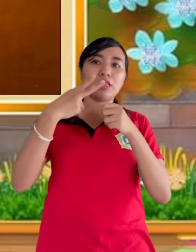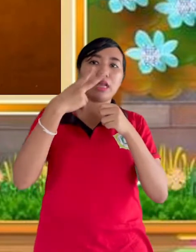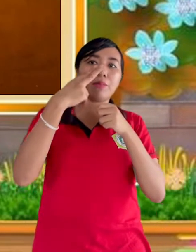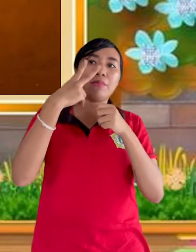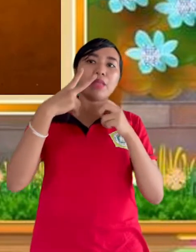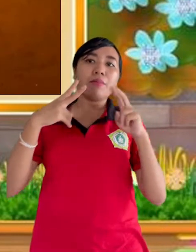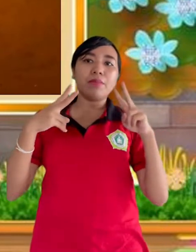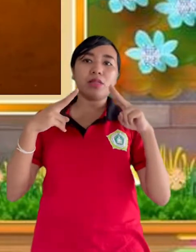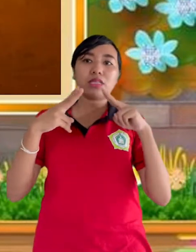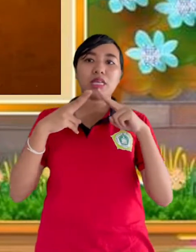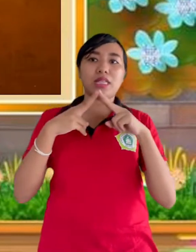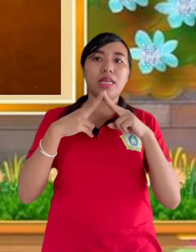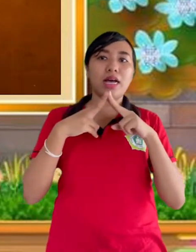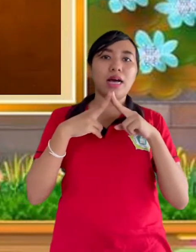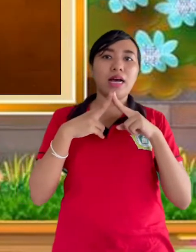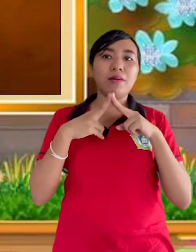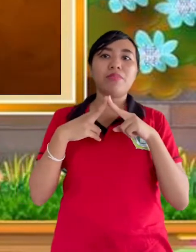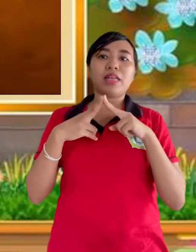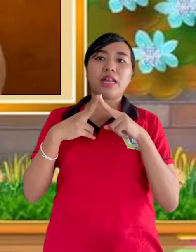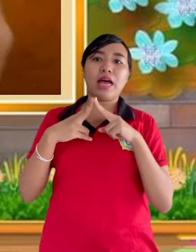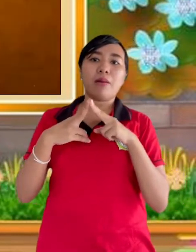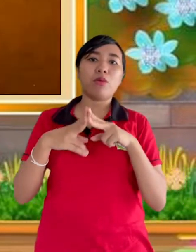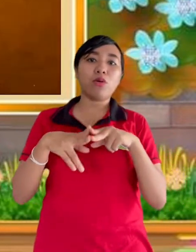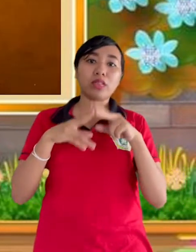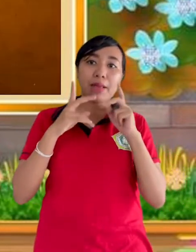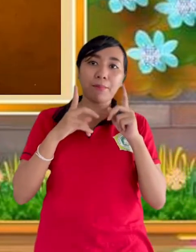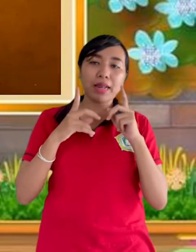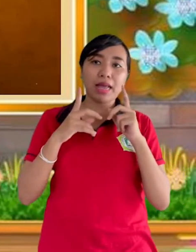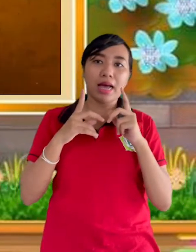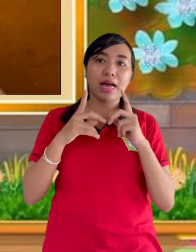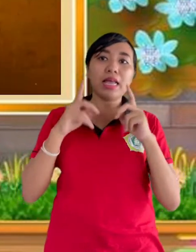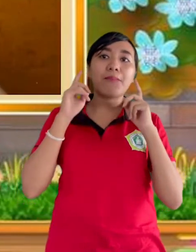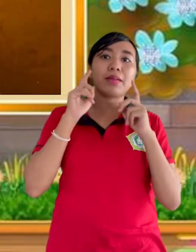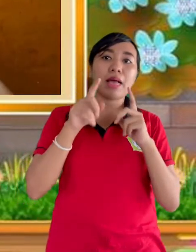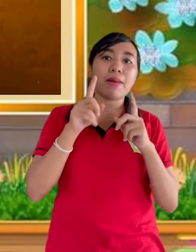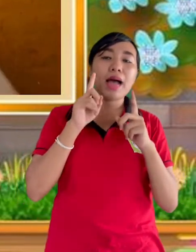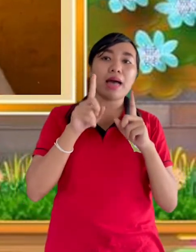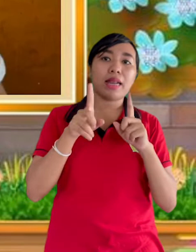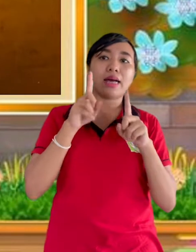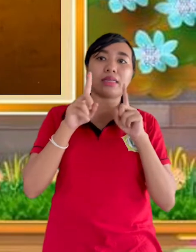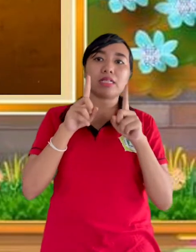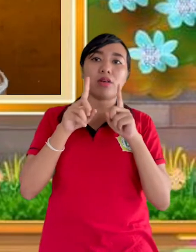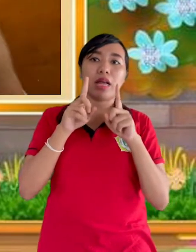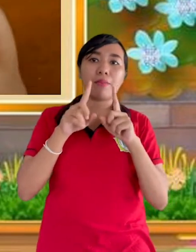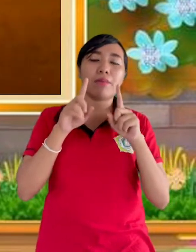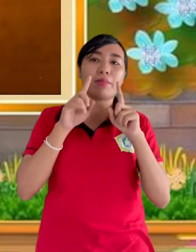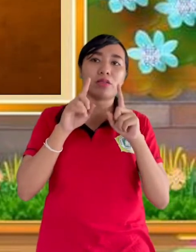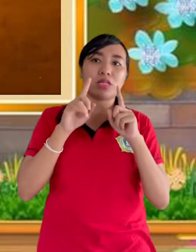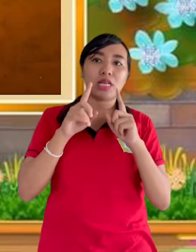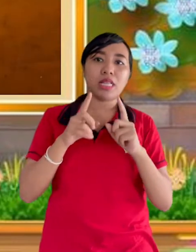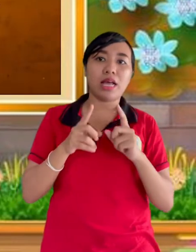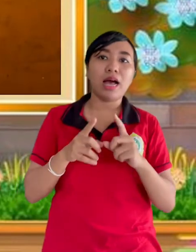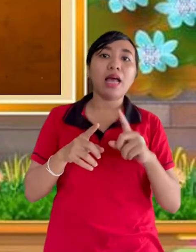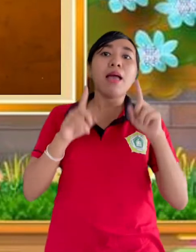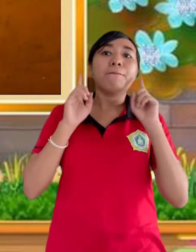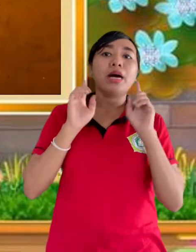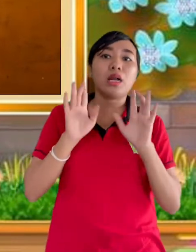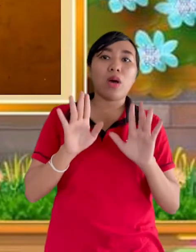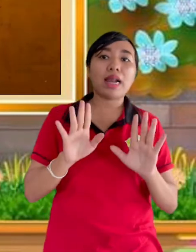sudah digunting membentuk segitiga. Nah, Bu Guru tempel ya. Yang pertama ada kertas origami berbentuk